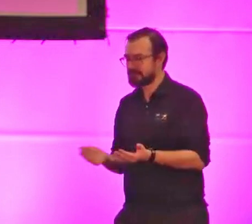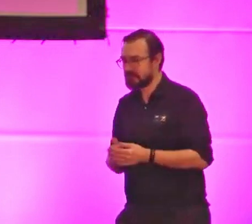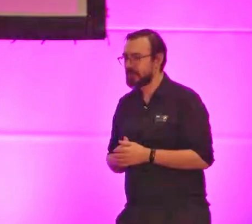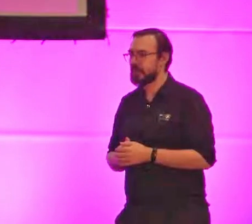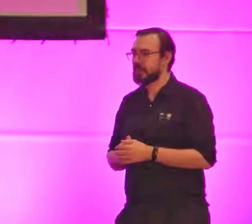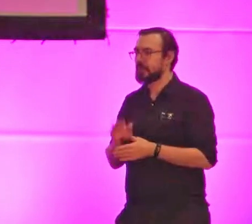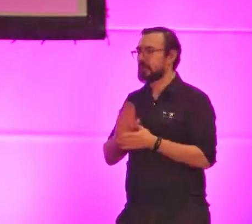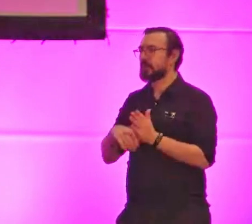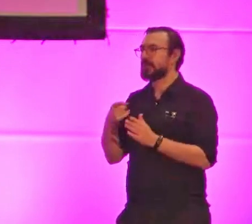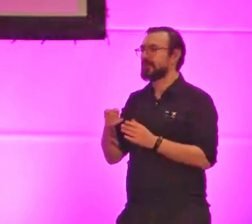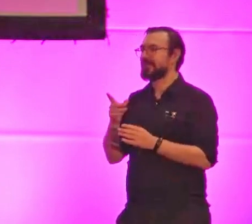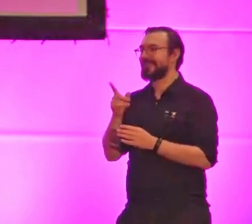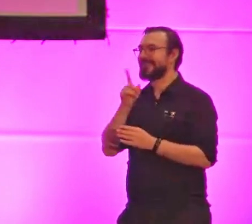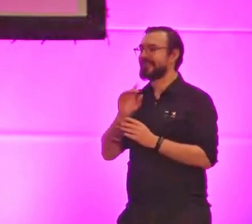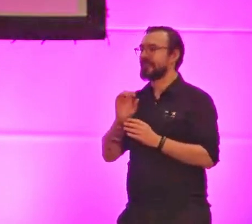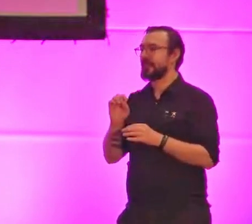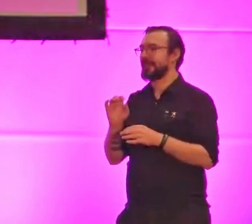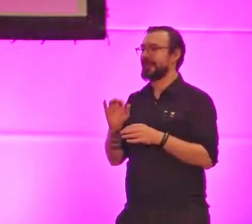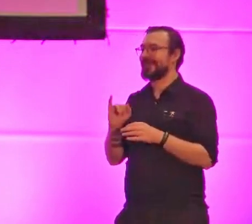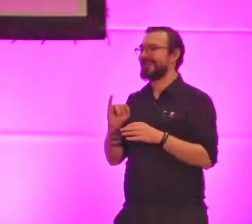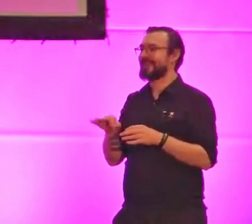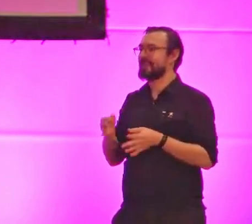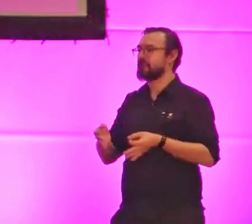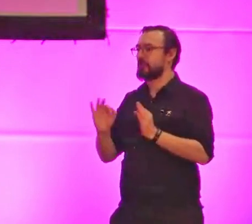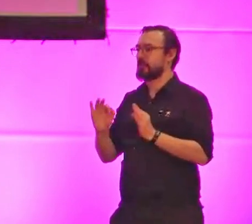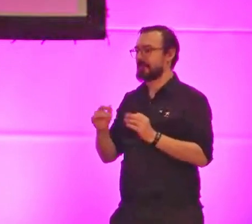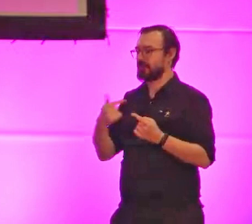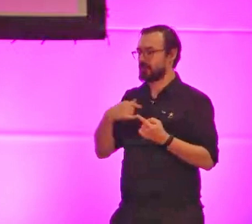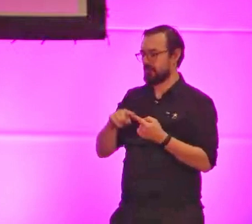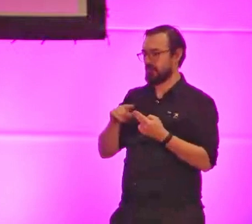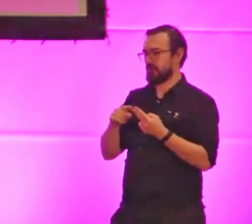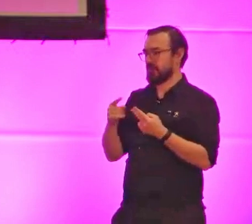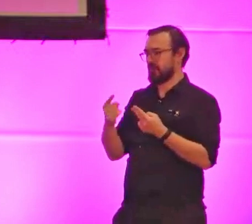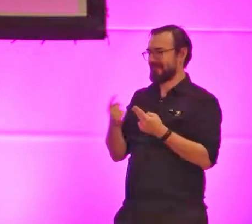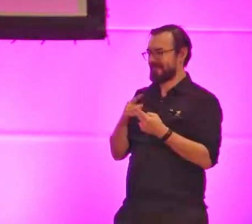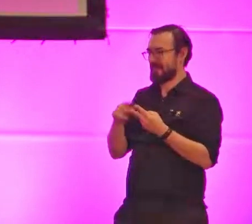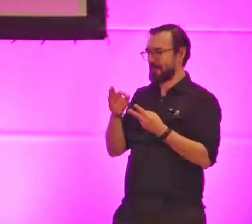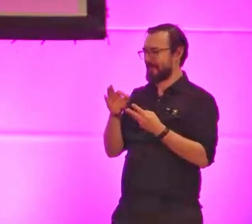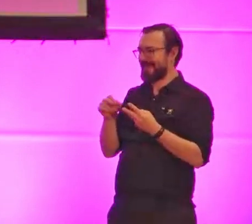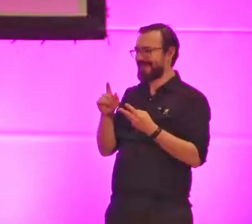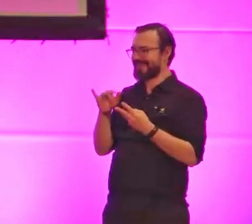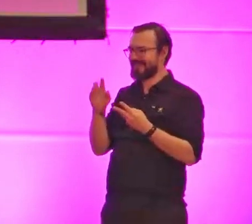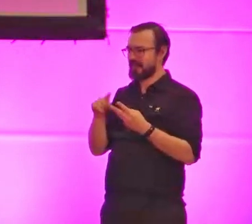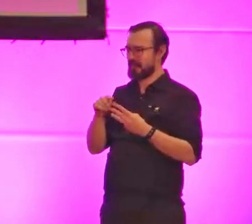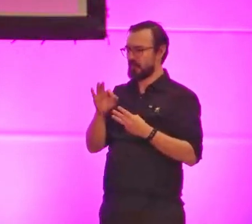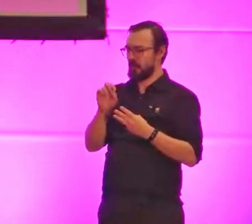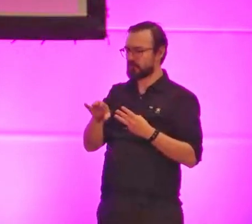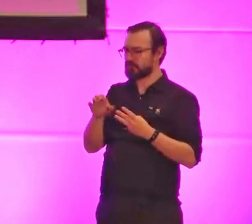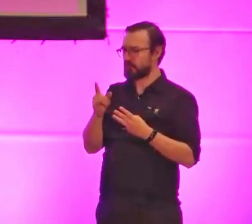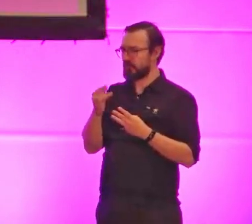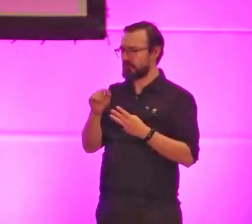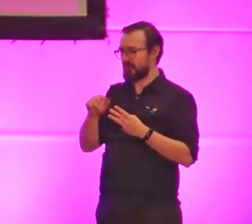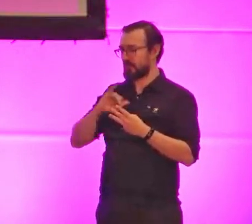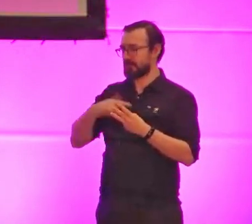då var en liten informell grupp. Det var jag och Hans Ölvebro och Per Lilja. Hans Ölvebro var polis